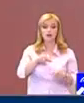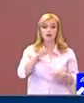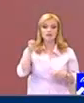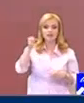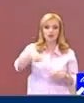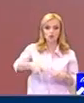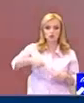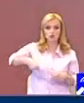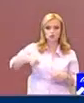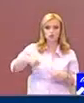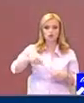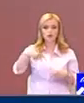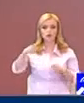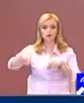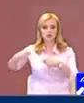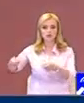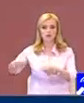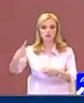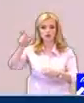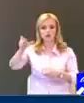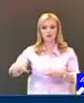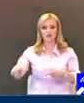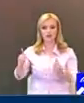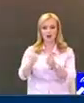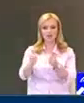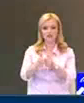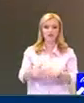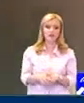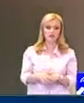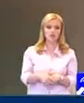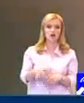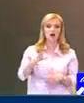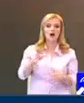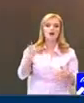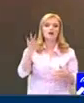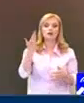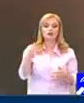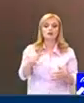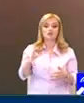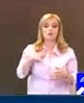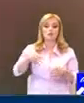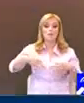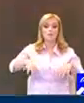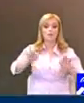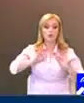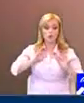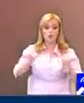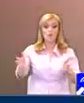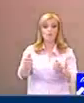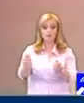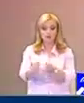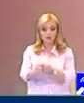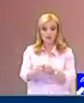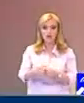și o geantă pe care le-a dat unei persoane dintr-un apartament vecin. După obținerea mandatului, procurorii au percheziționat apartamentul de alături și au găsit